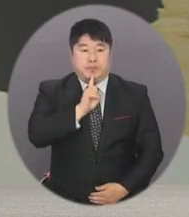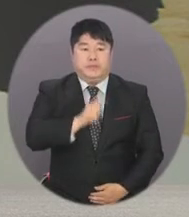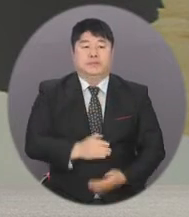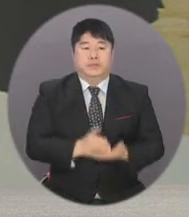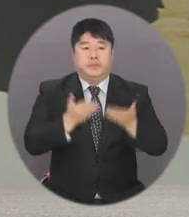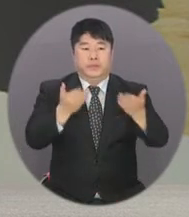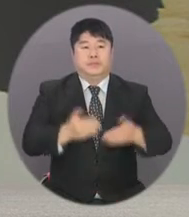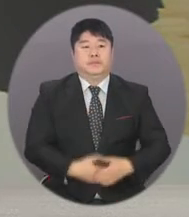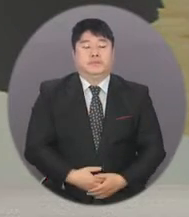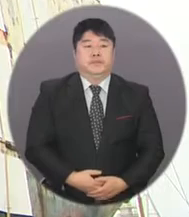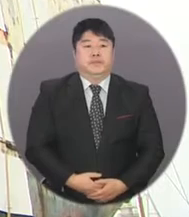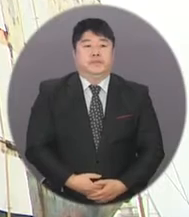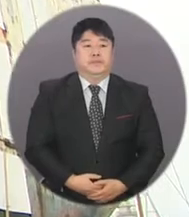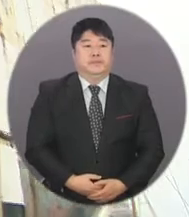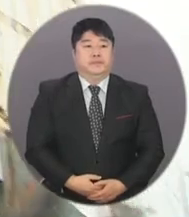김진선 기자입니다.